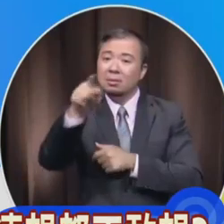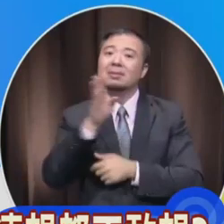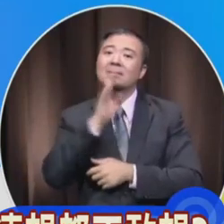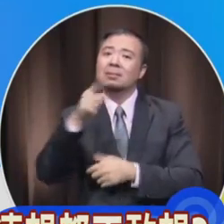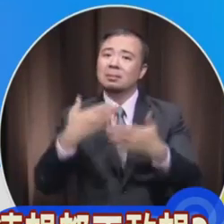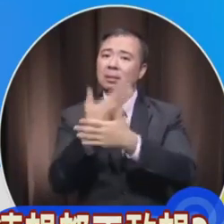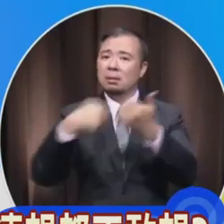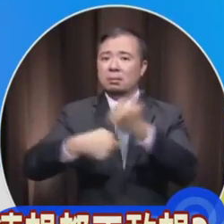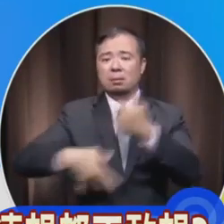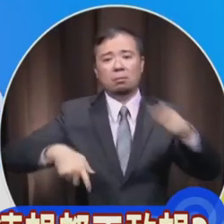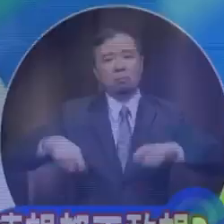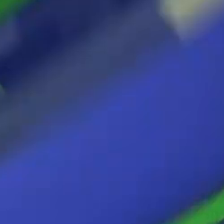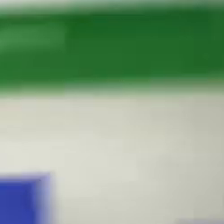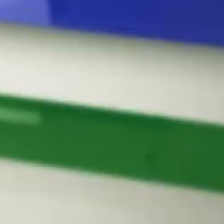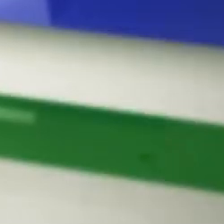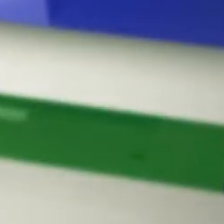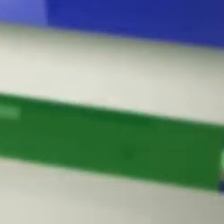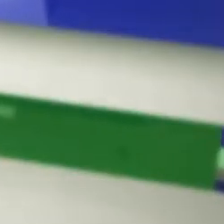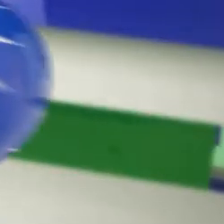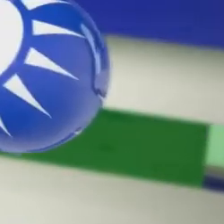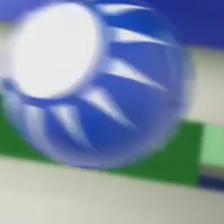呢？